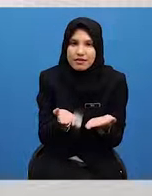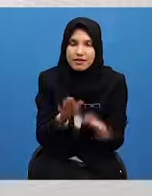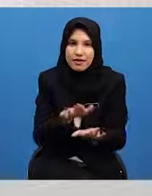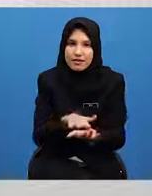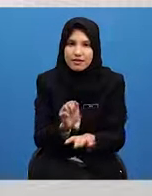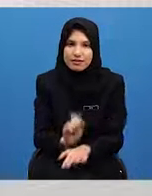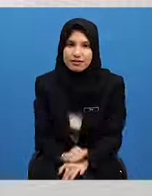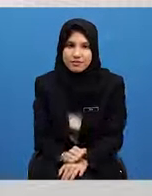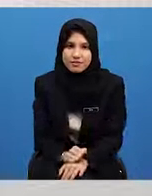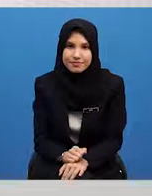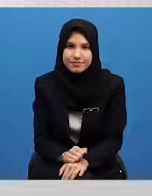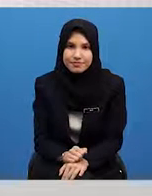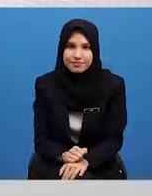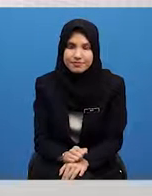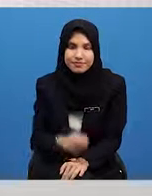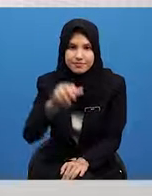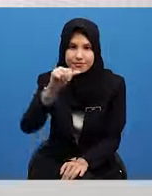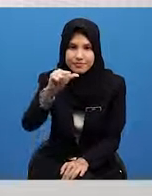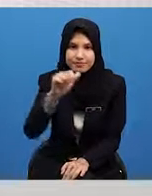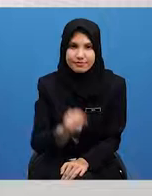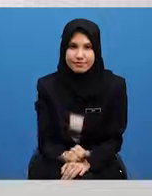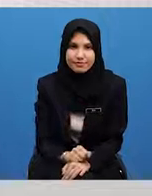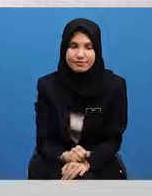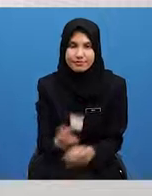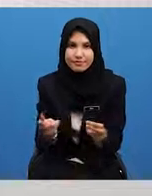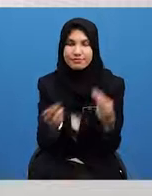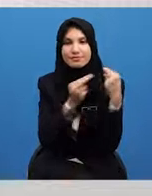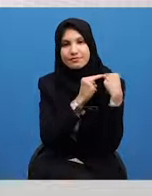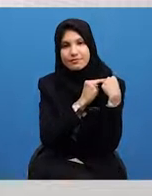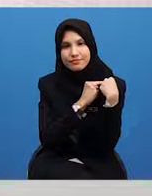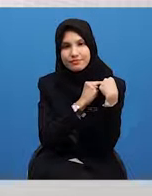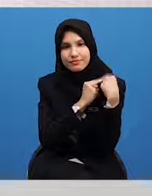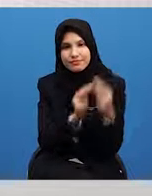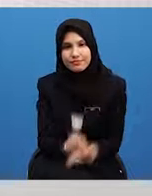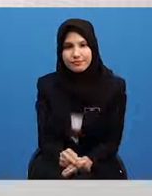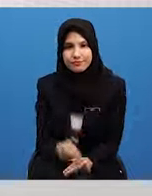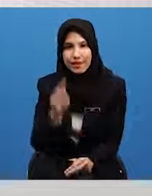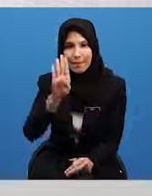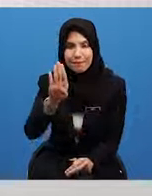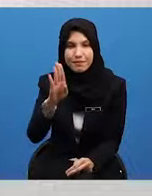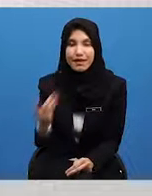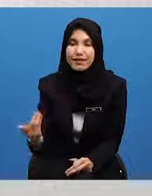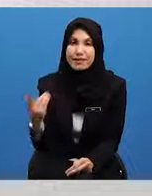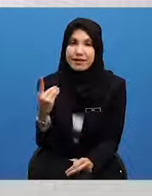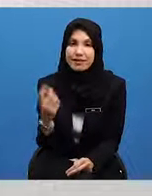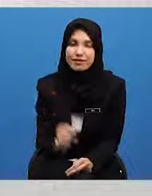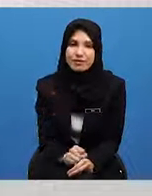atas? A. Beban. B.